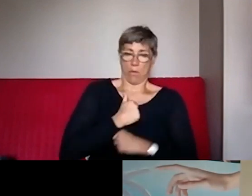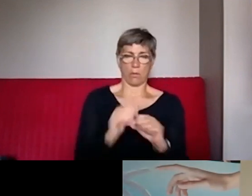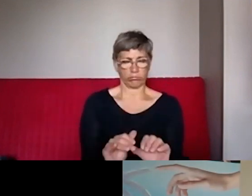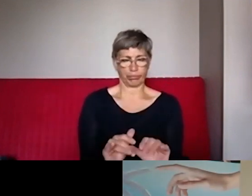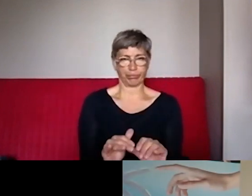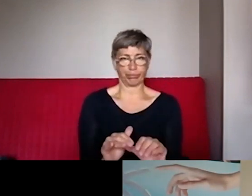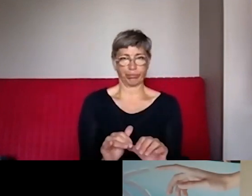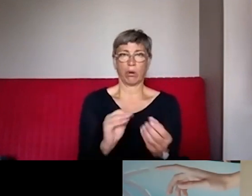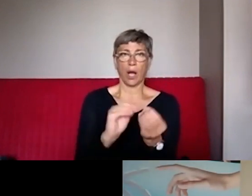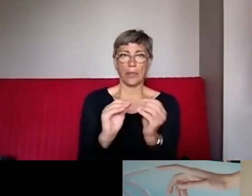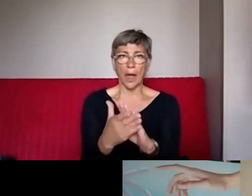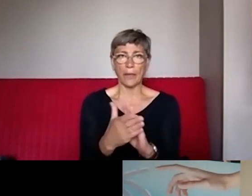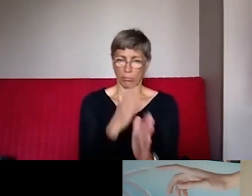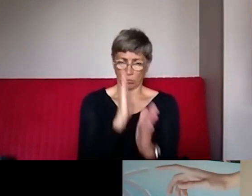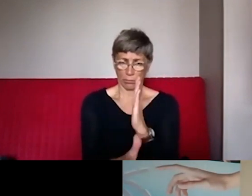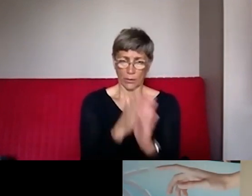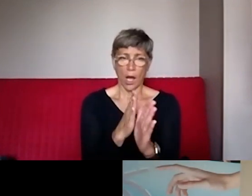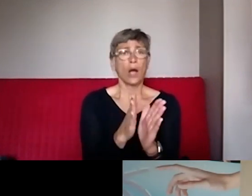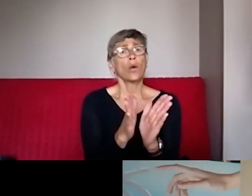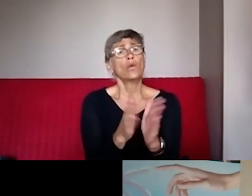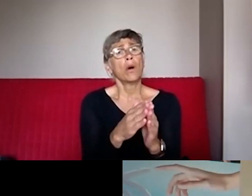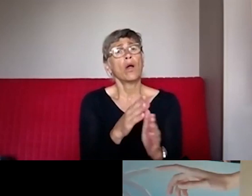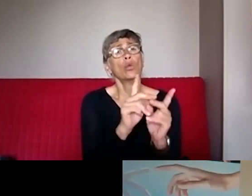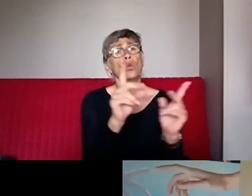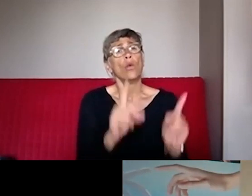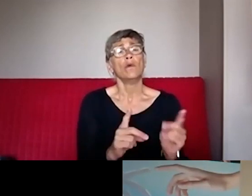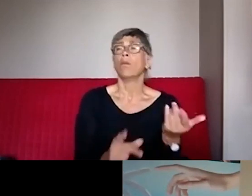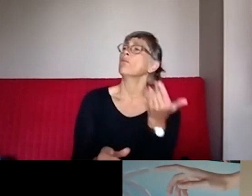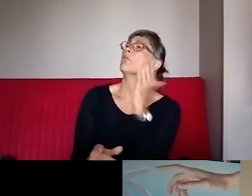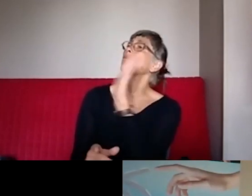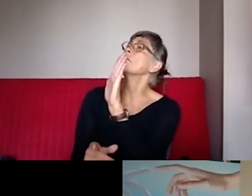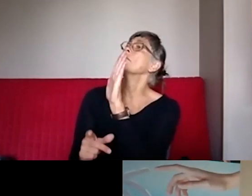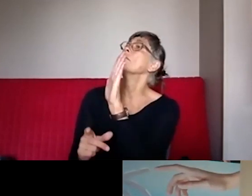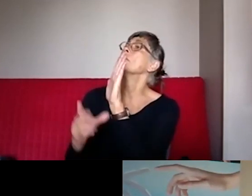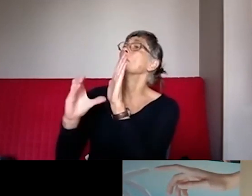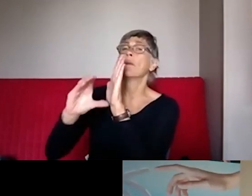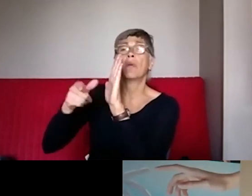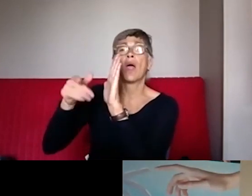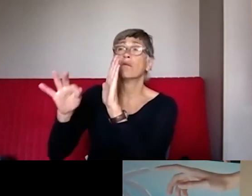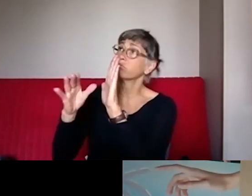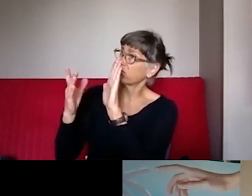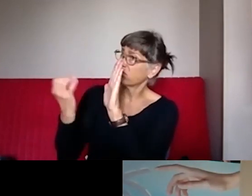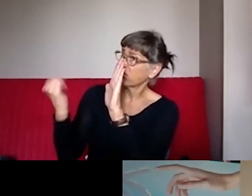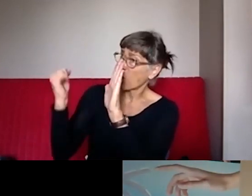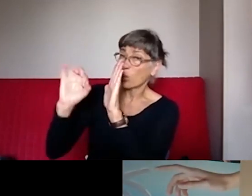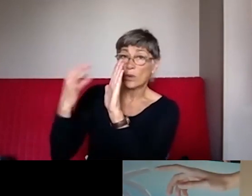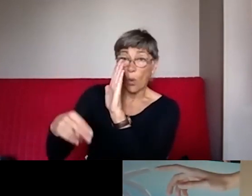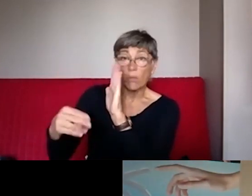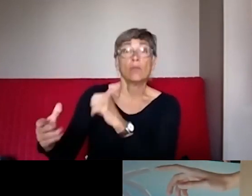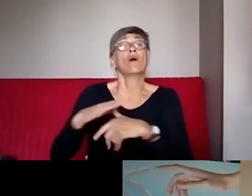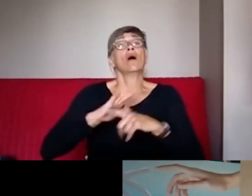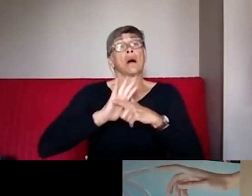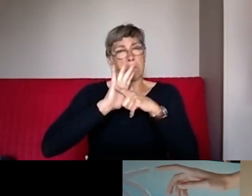demande des devis, et après on demande à notre CPF, voilà, d'accepter le devis ou pas. Après, on a un premier